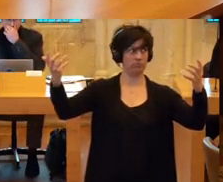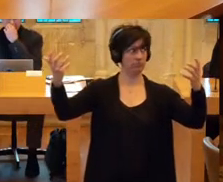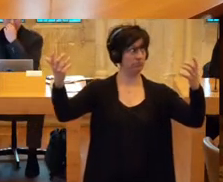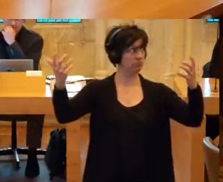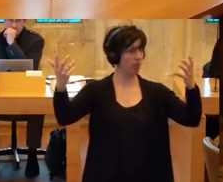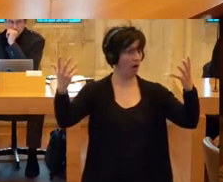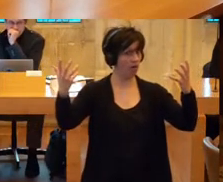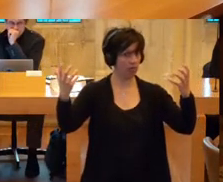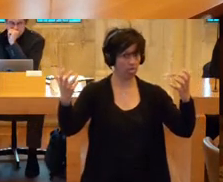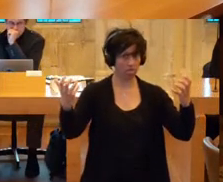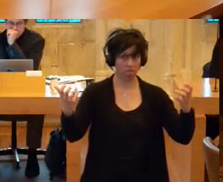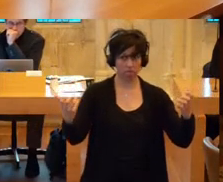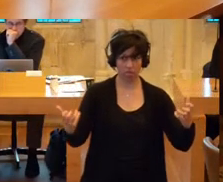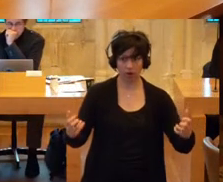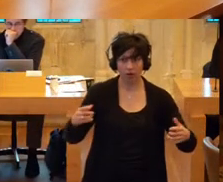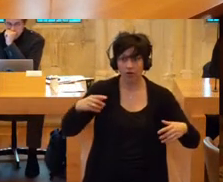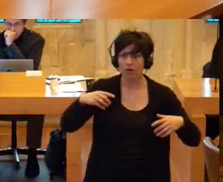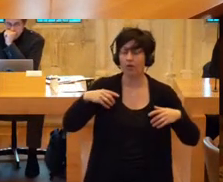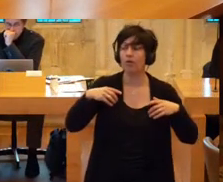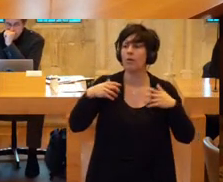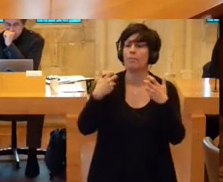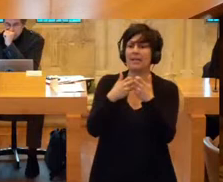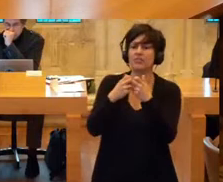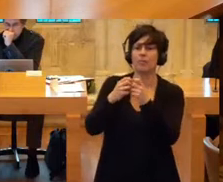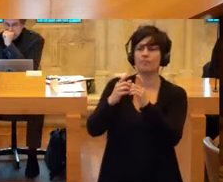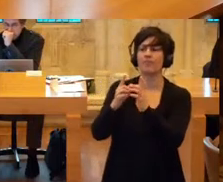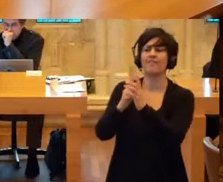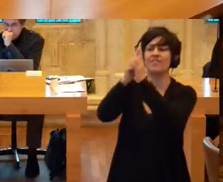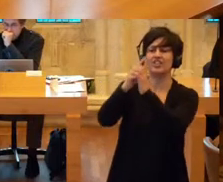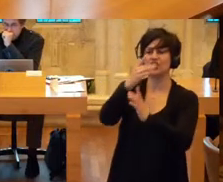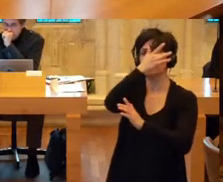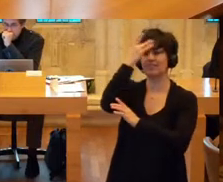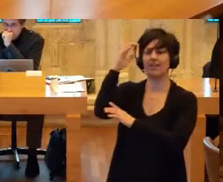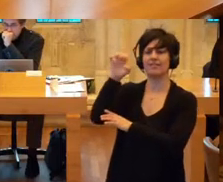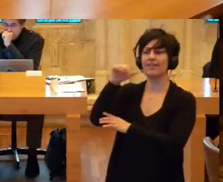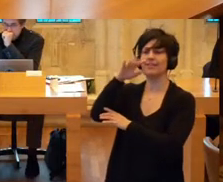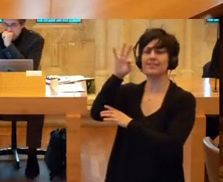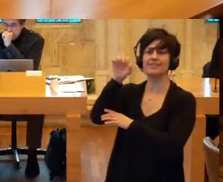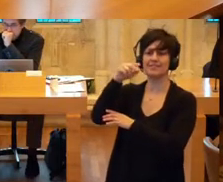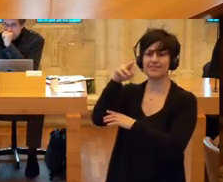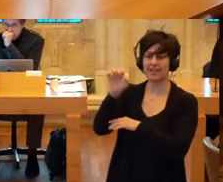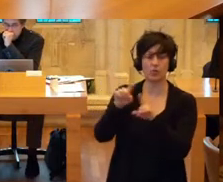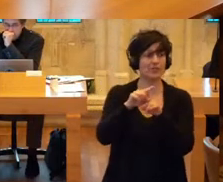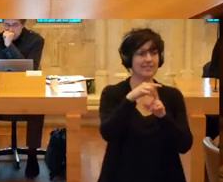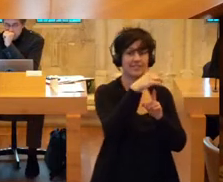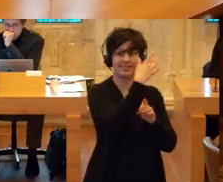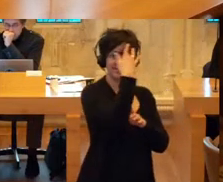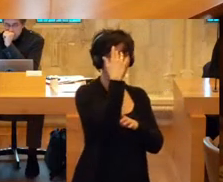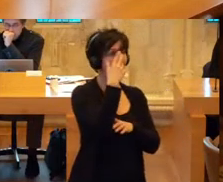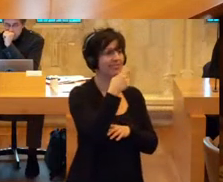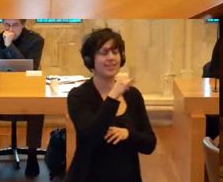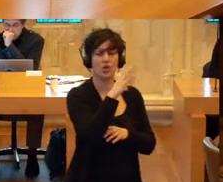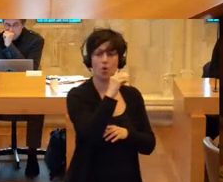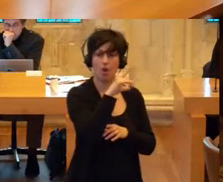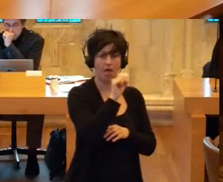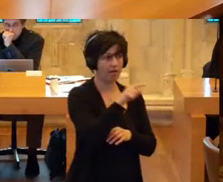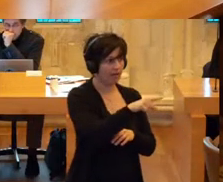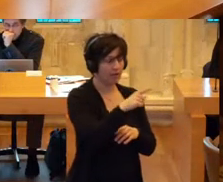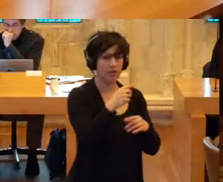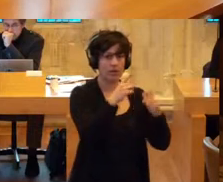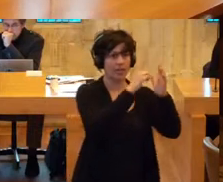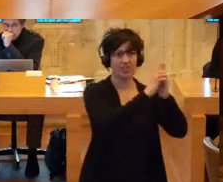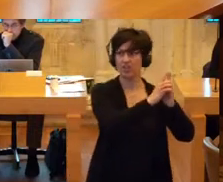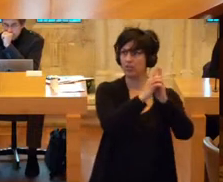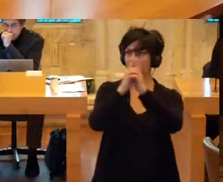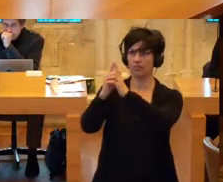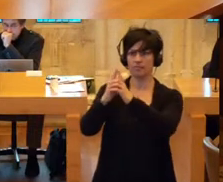premiers, enfin les plus éloignés d'entre eux, en l'occurrence les flèches de Saint-Étienne et puis Saint-Nicolas, le clocher de Saint-Nicolas ont commencé à être